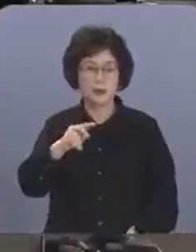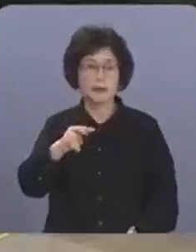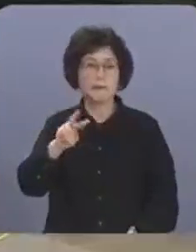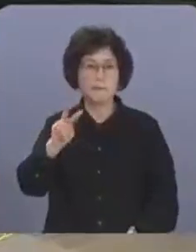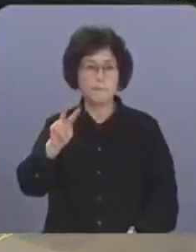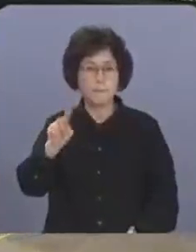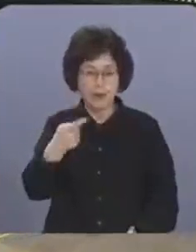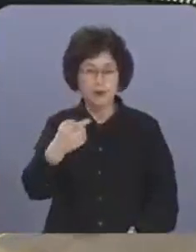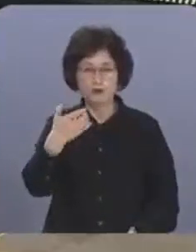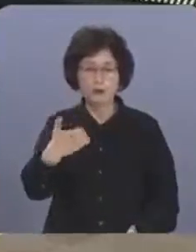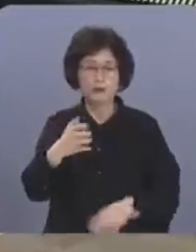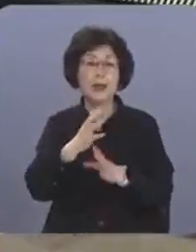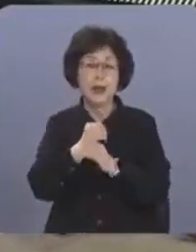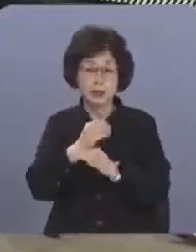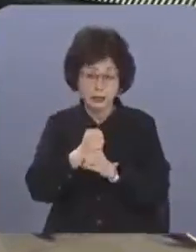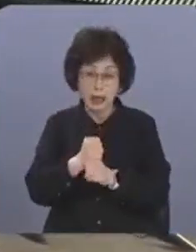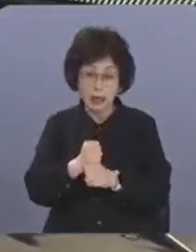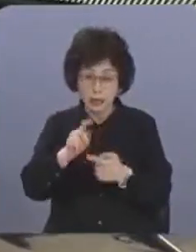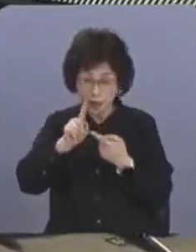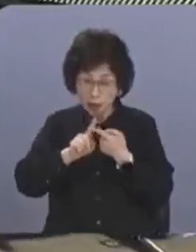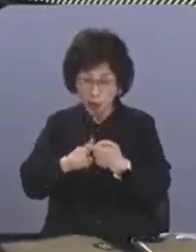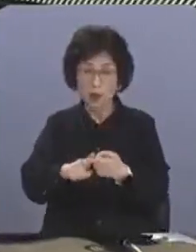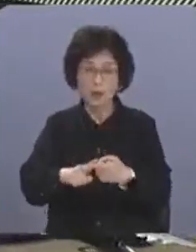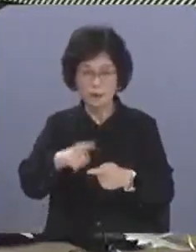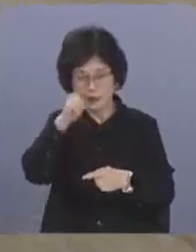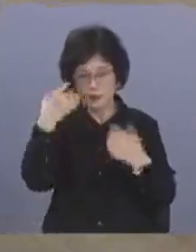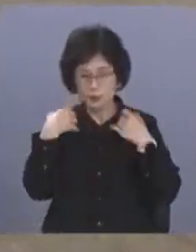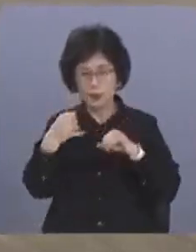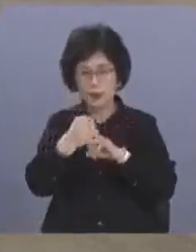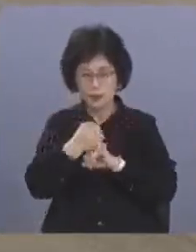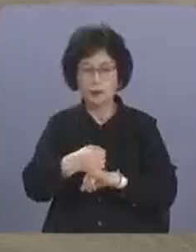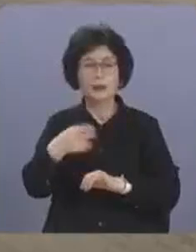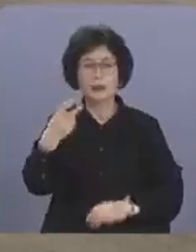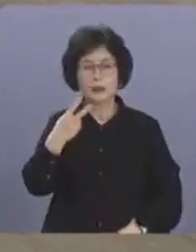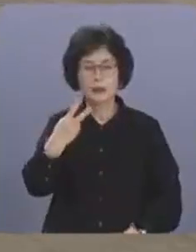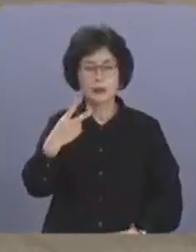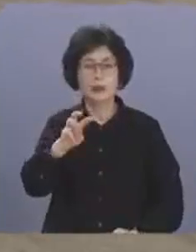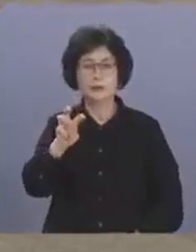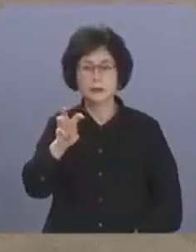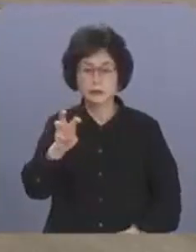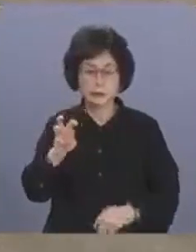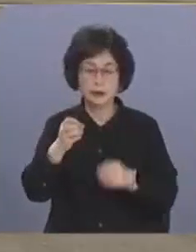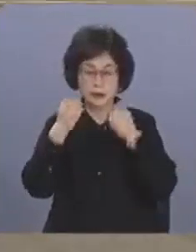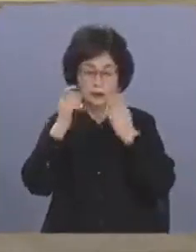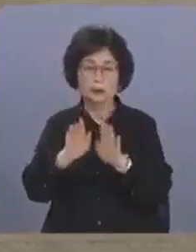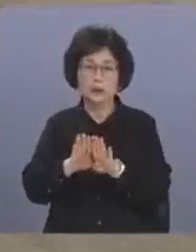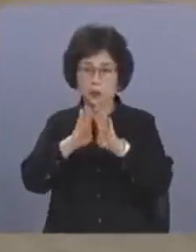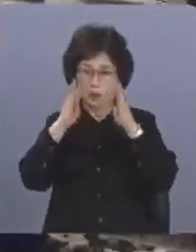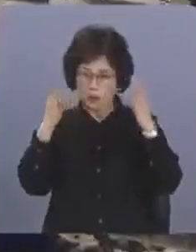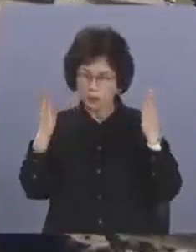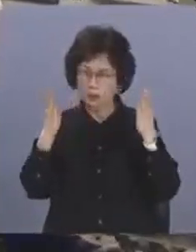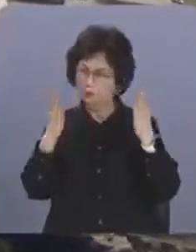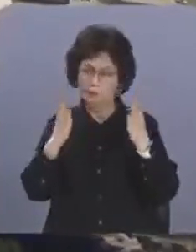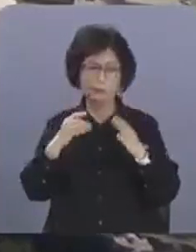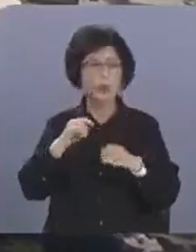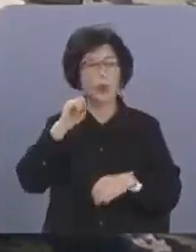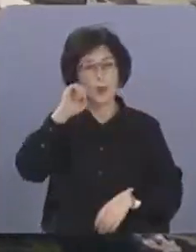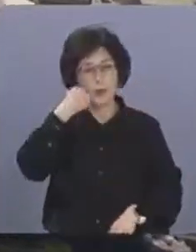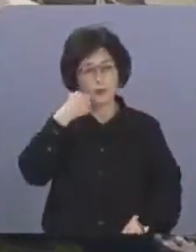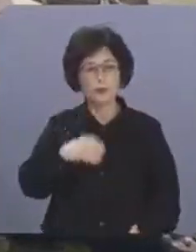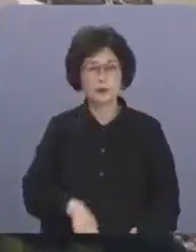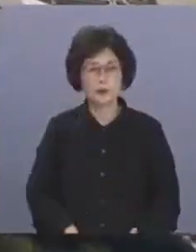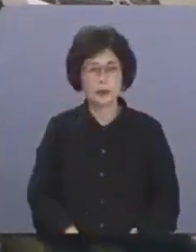정해졌습니다. 이 공정대로라면 정부가 약속한 2030년 이전에 신공항 개항이 불가능합니다.